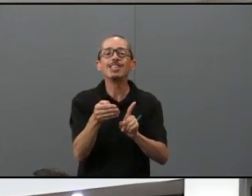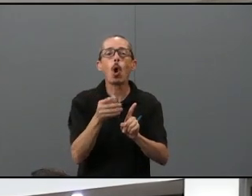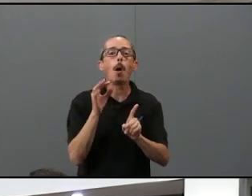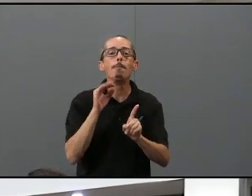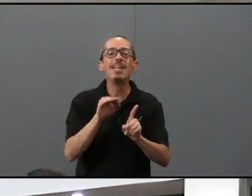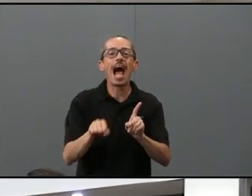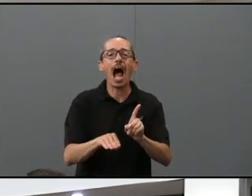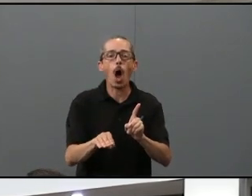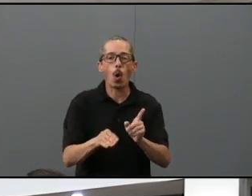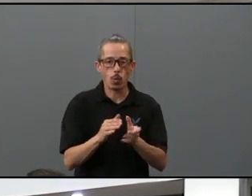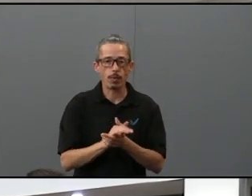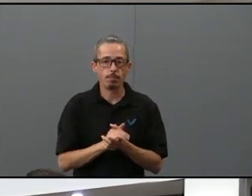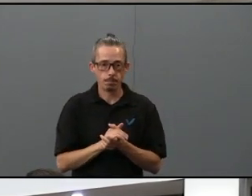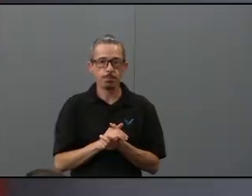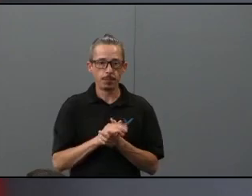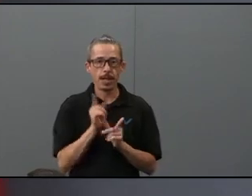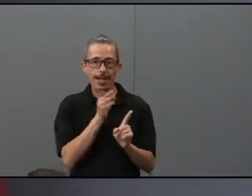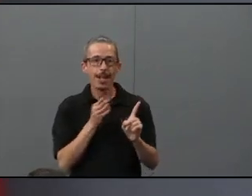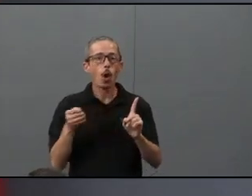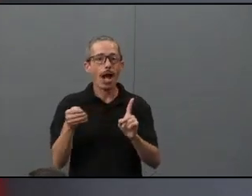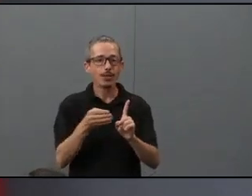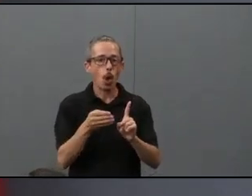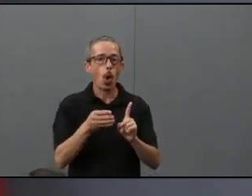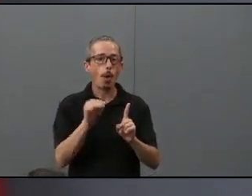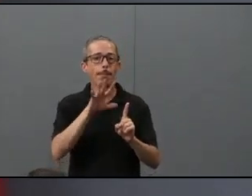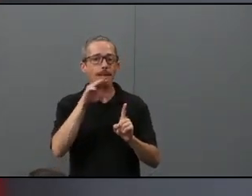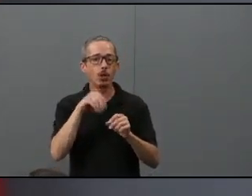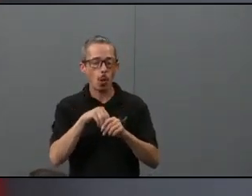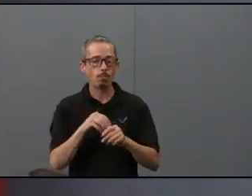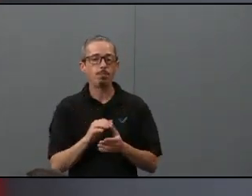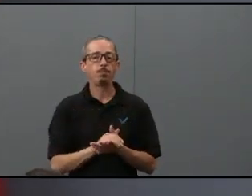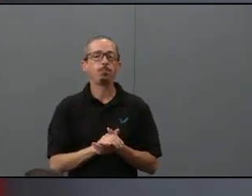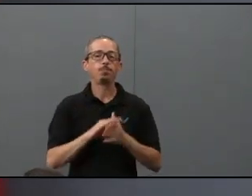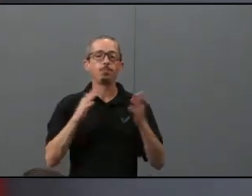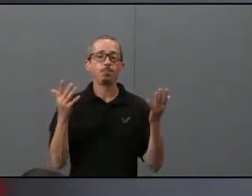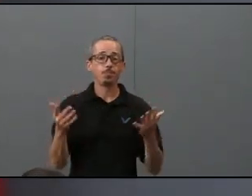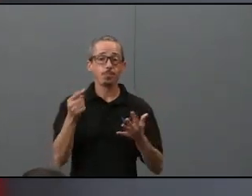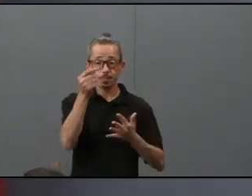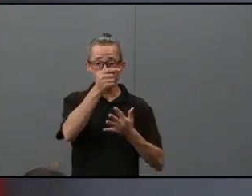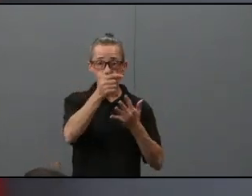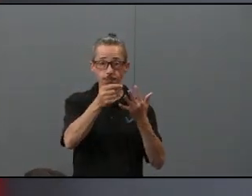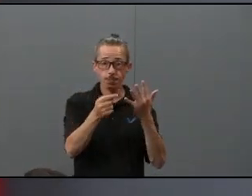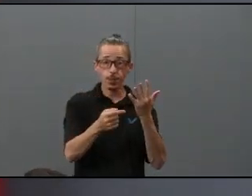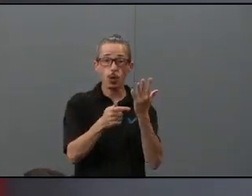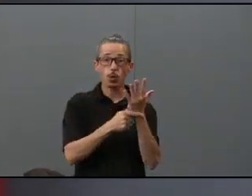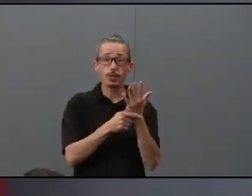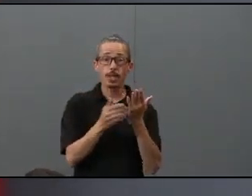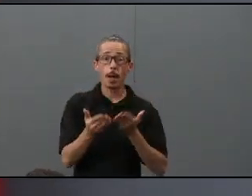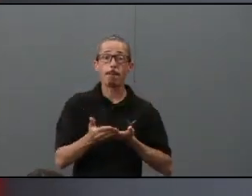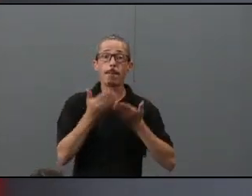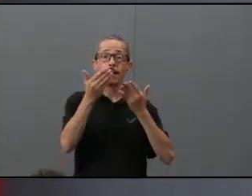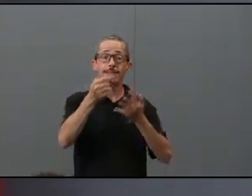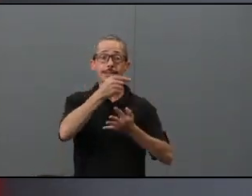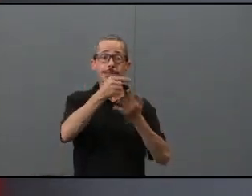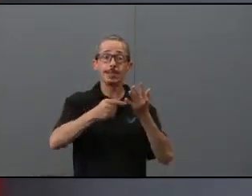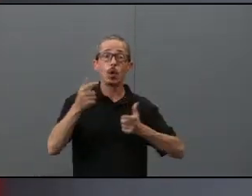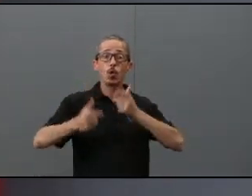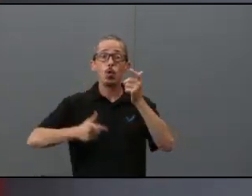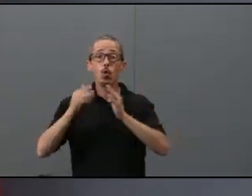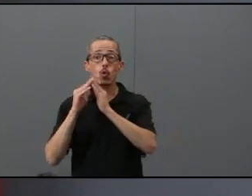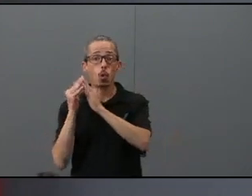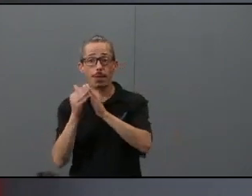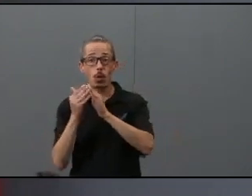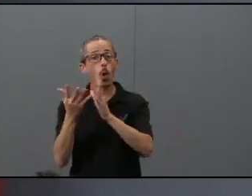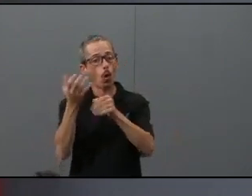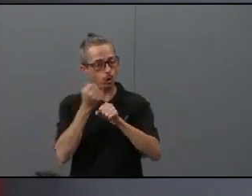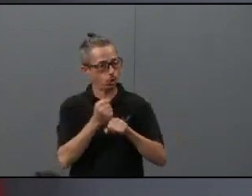rue Saint-Joseph alors juste avant de commencer on vous soulligne que tous les points ou dossiers présenté dans la section urbanisme ont reçu une